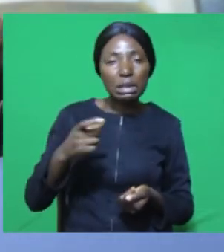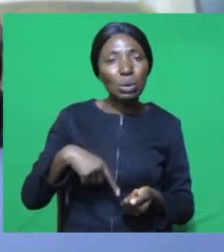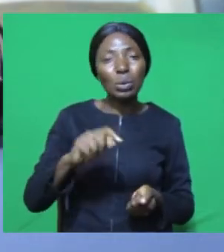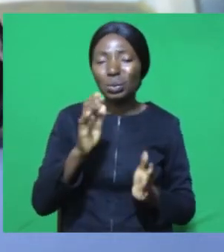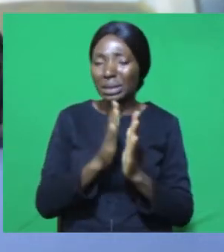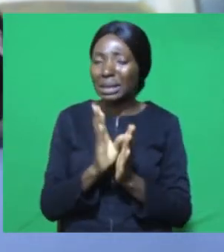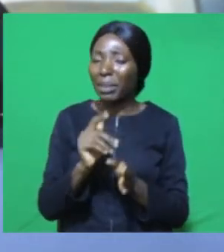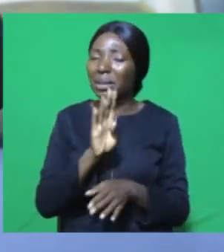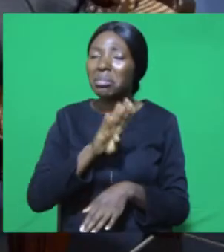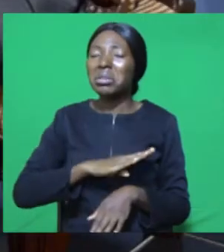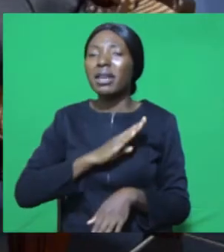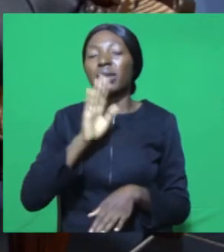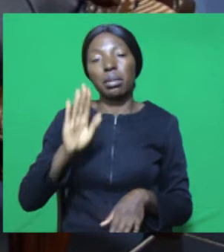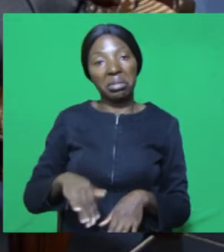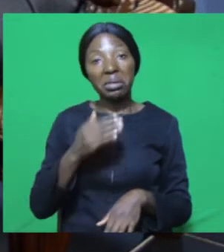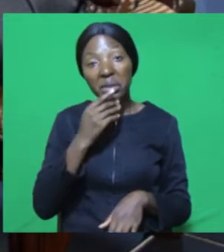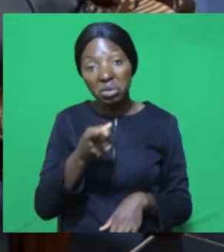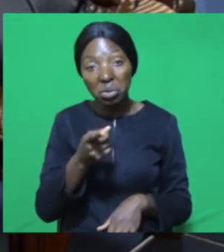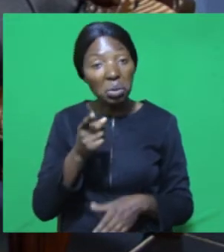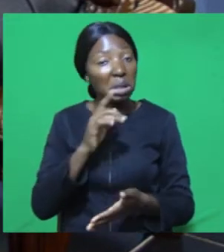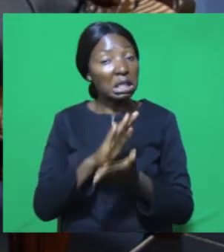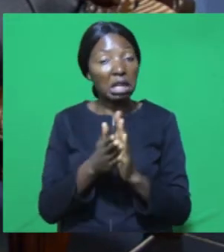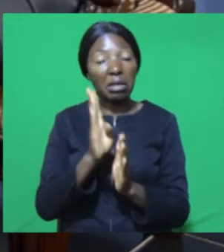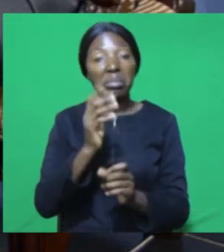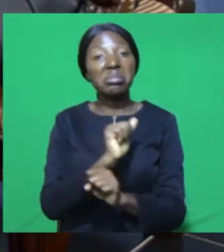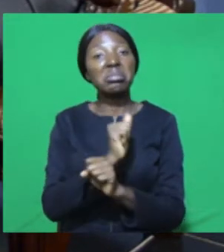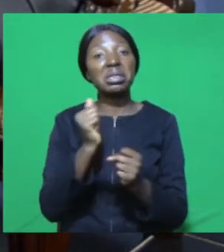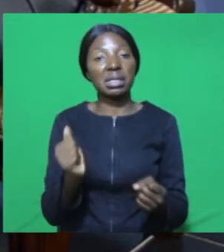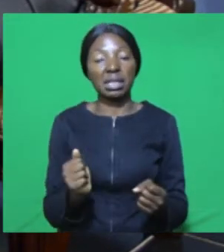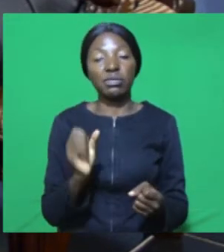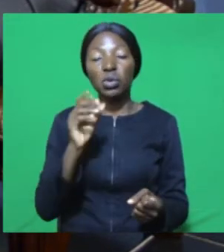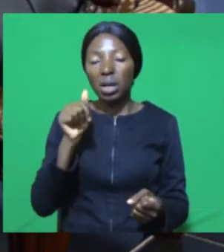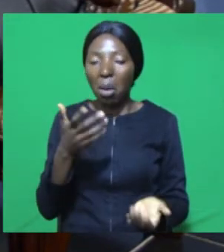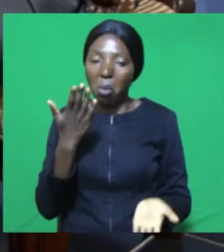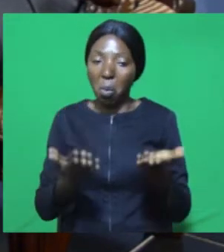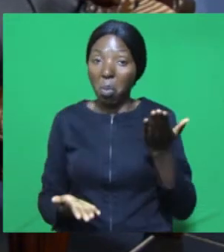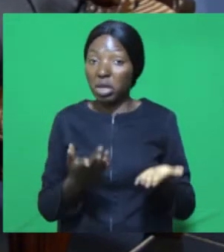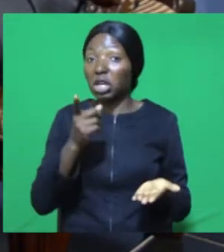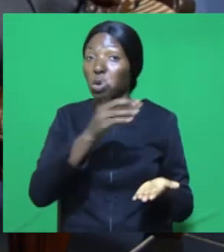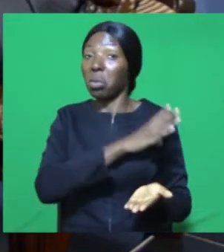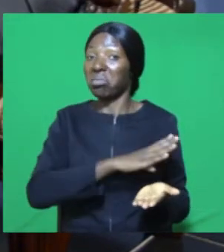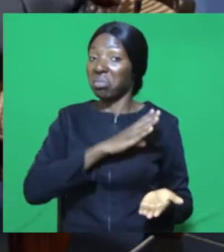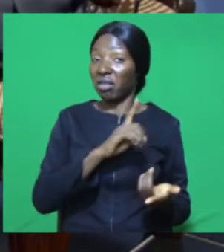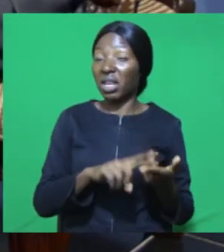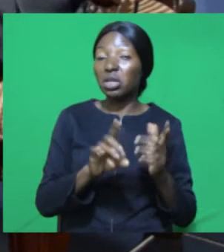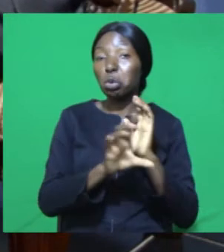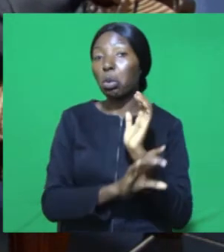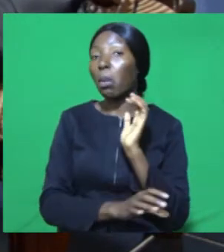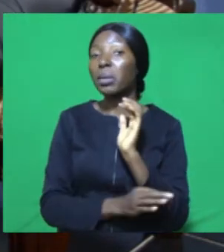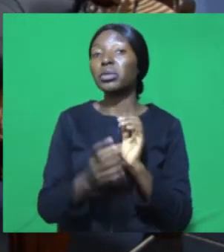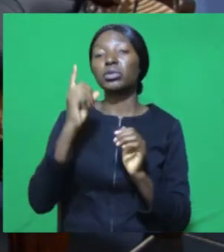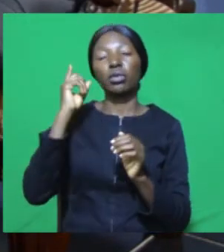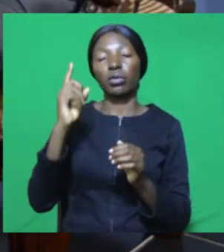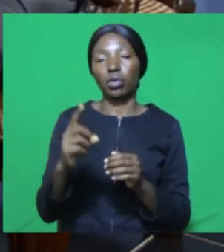huchikuyera okay. Kuinzaniswa nemitemo yamwari nezvinodiwa namwari tiri